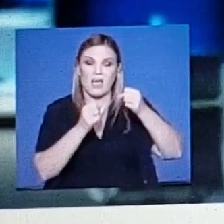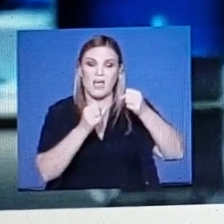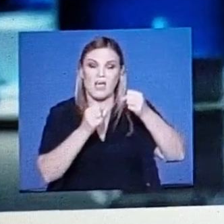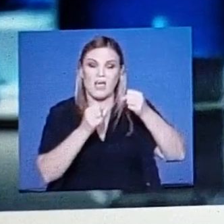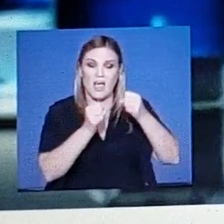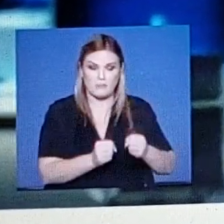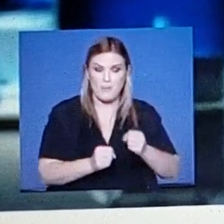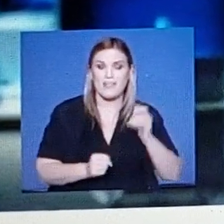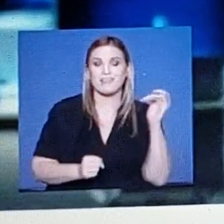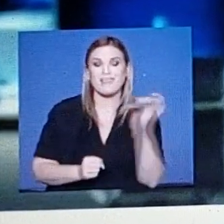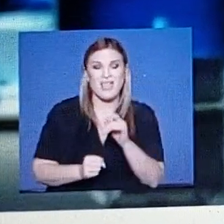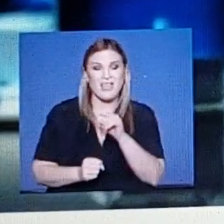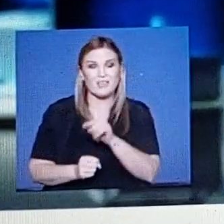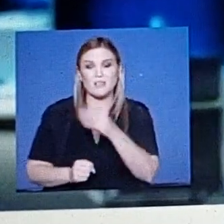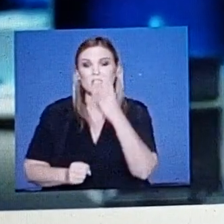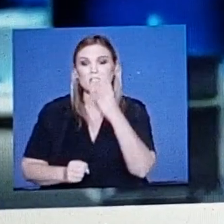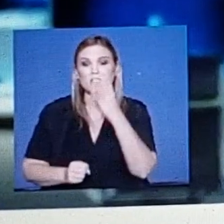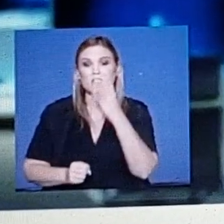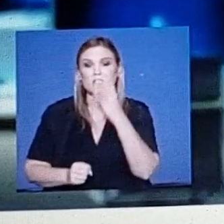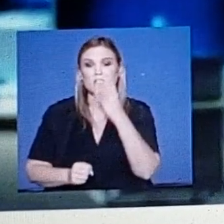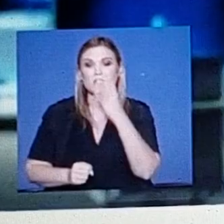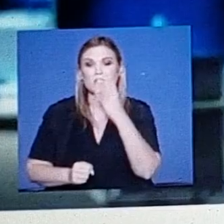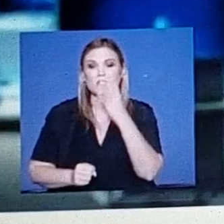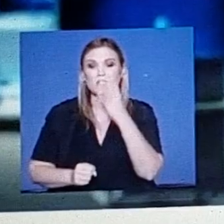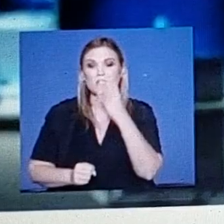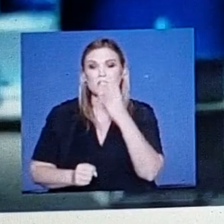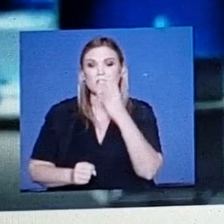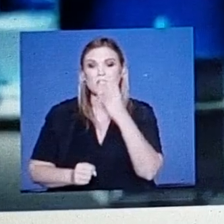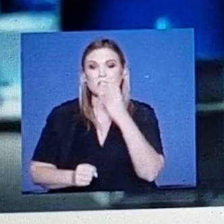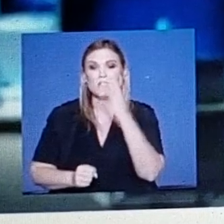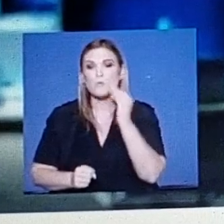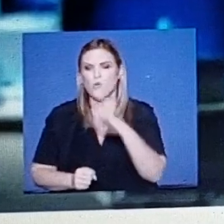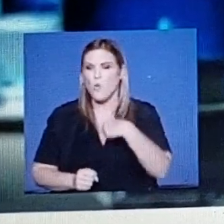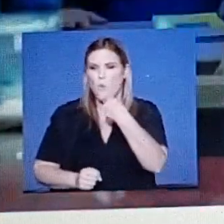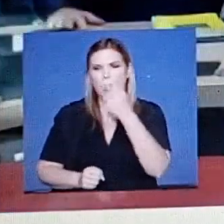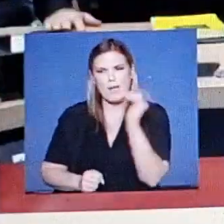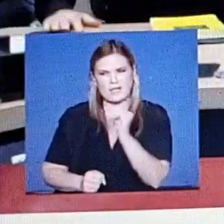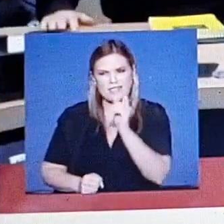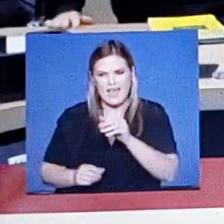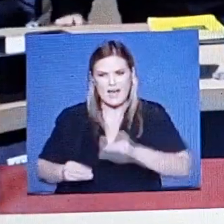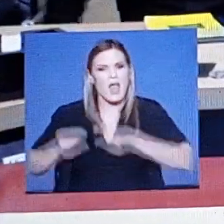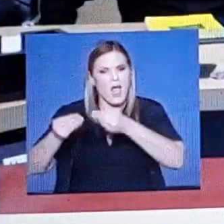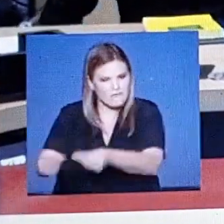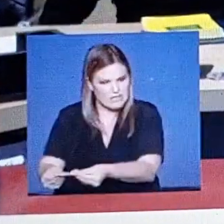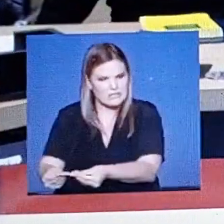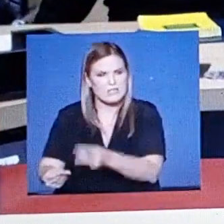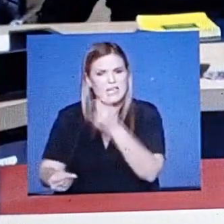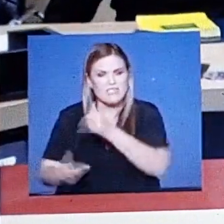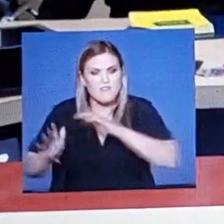s'oppose à Smotrich et dit qu'il faut transmettre l'argent